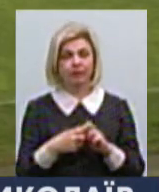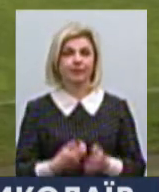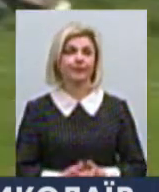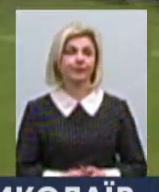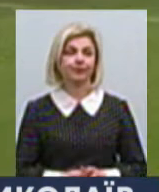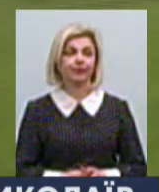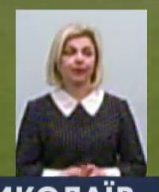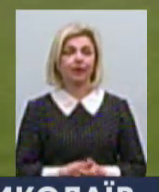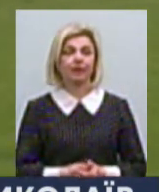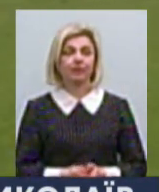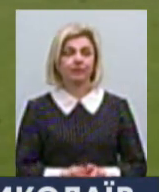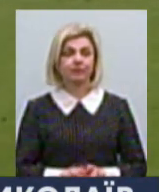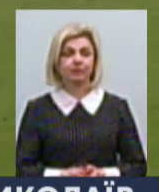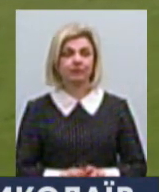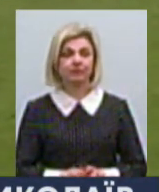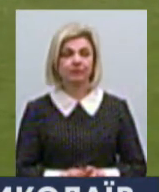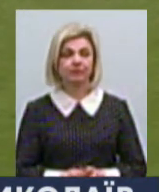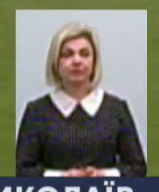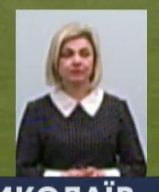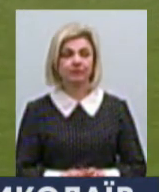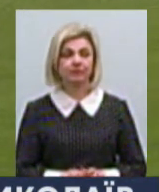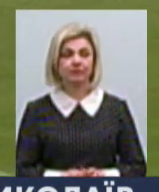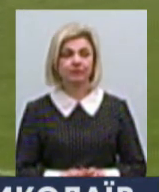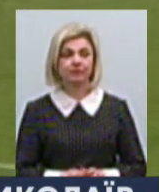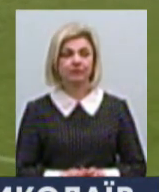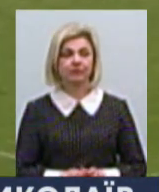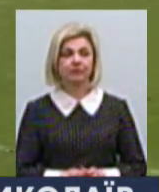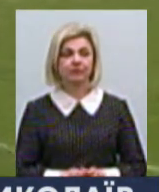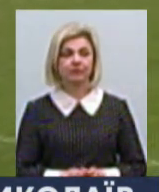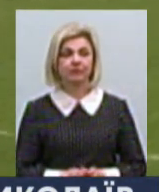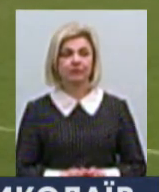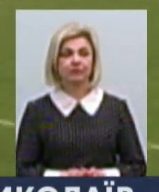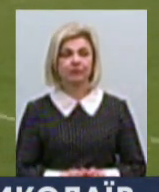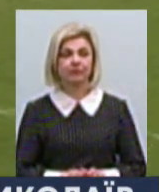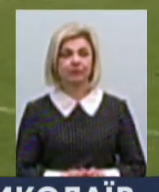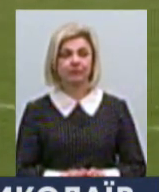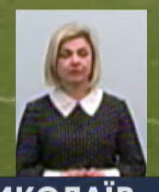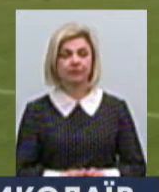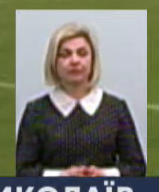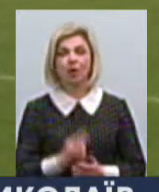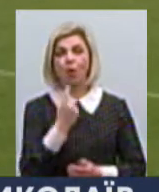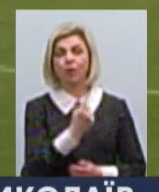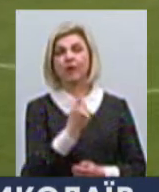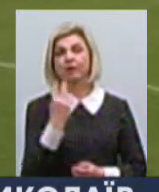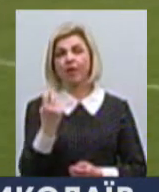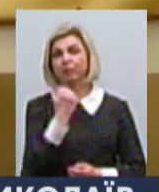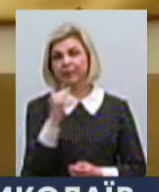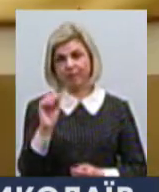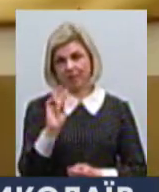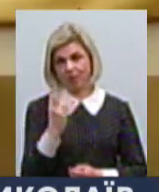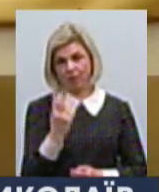Білика. Ігор Семенина ударом з позначки знову вивів корабель вперед. Відігратися господарі не зуміли. 1-2 – перемога